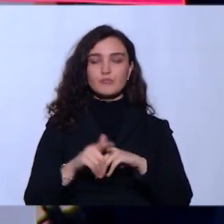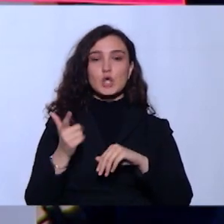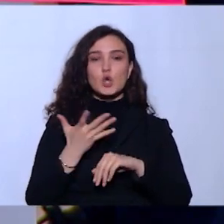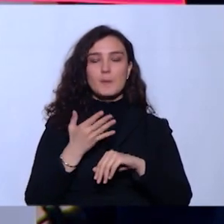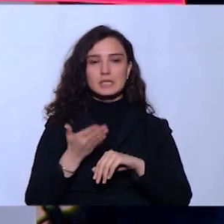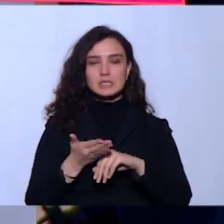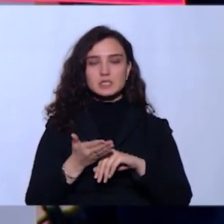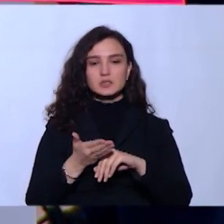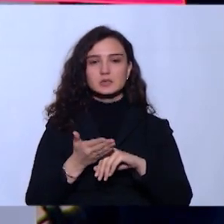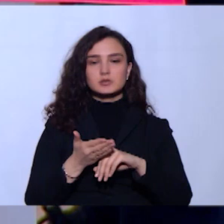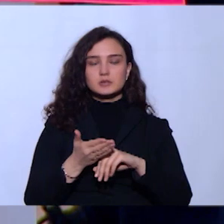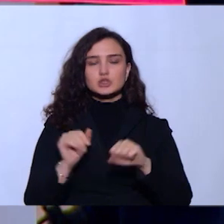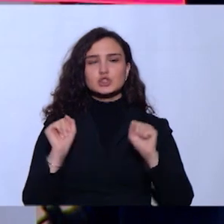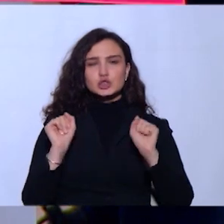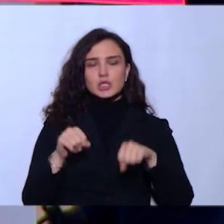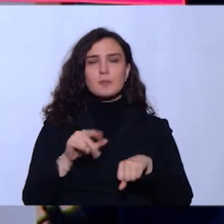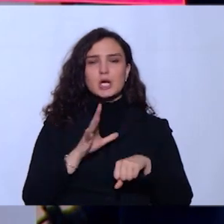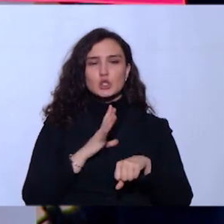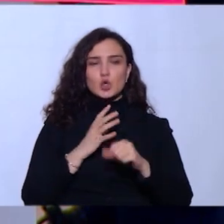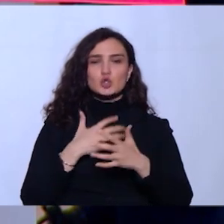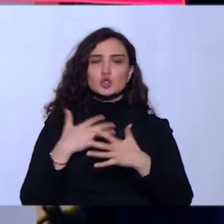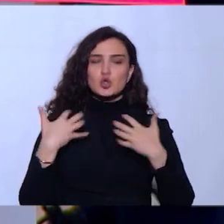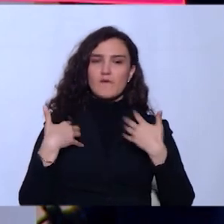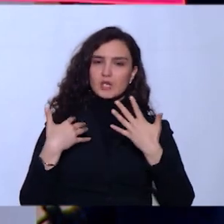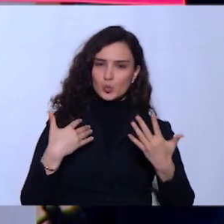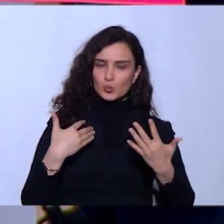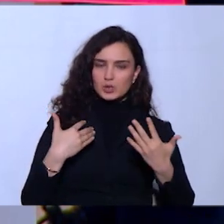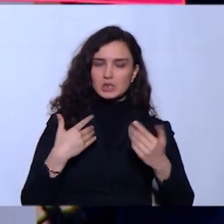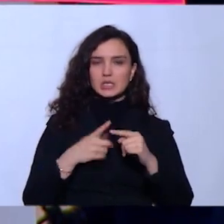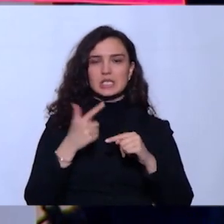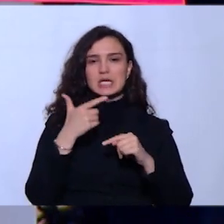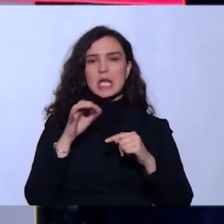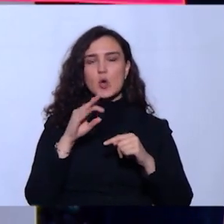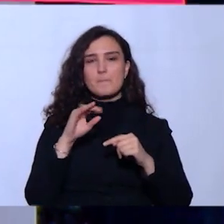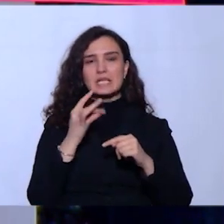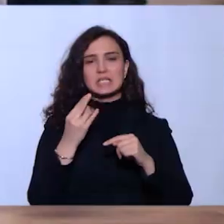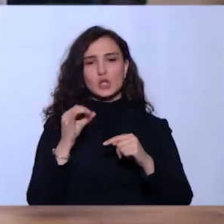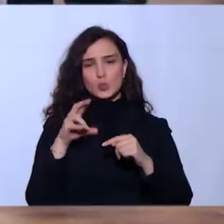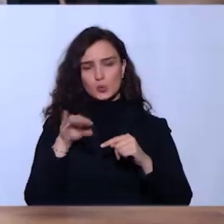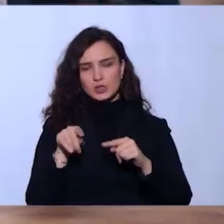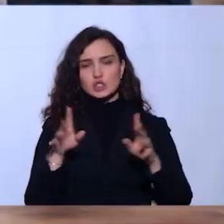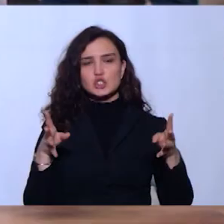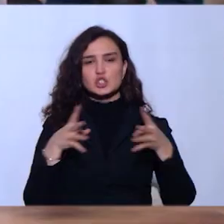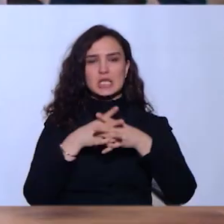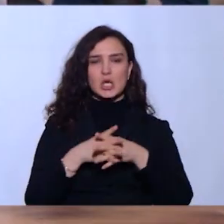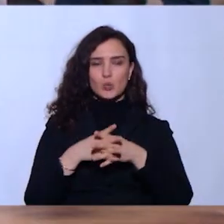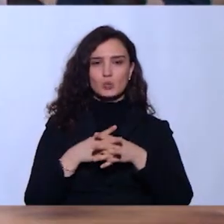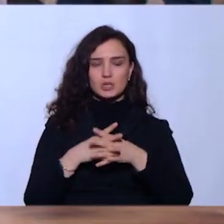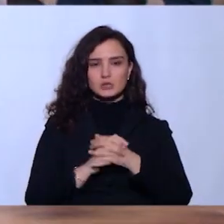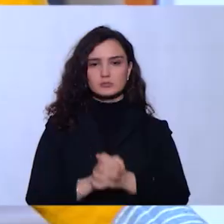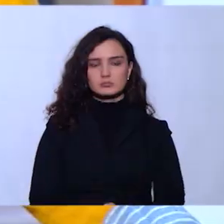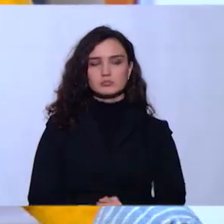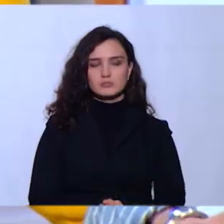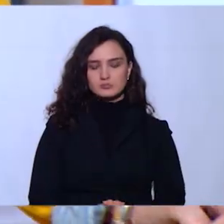რომელიც შეიძლება იყოს ცხოველური, გეომეტრიული, შერეული,